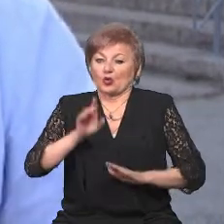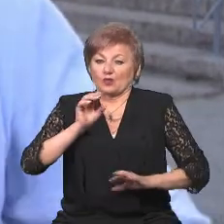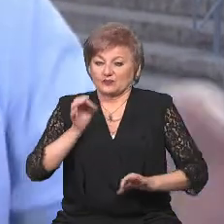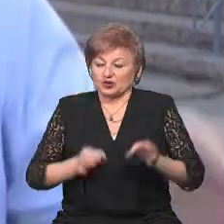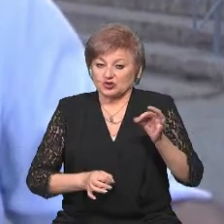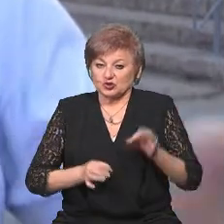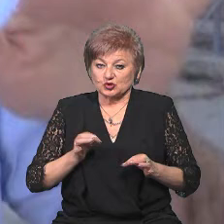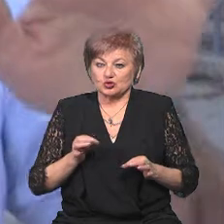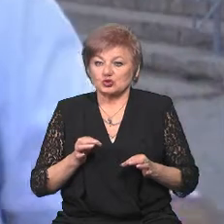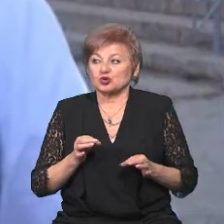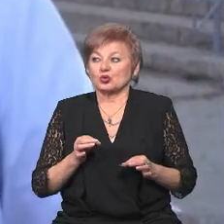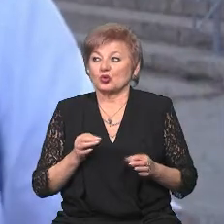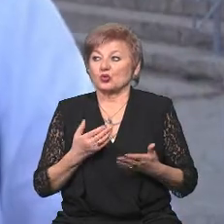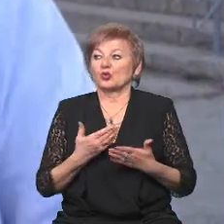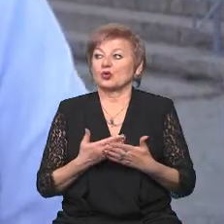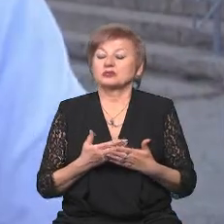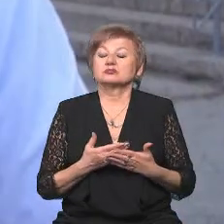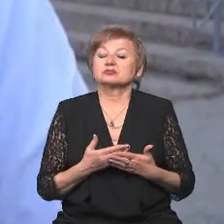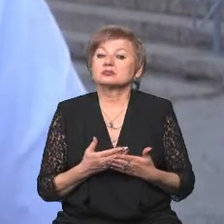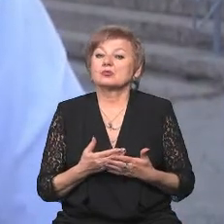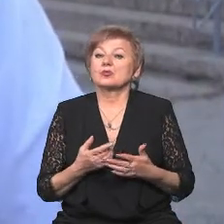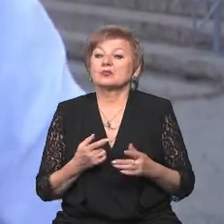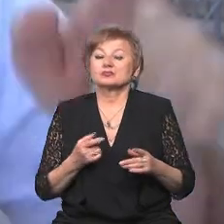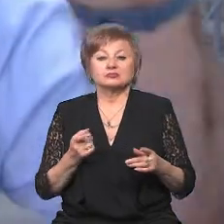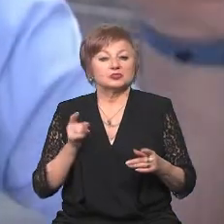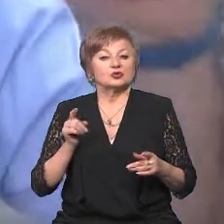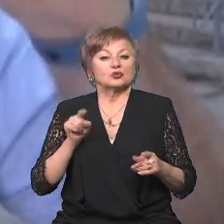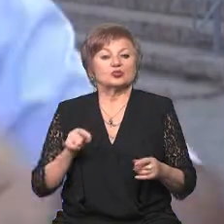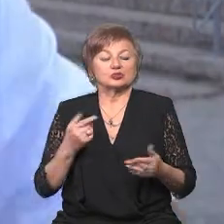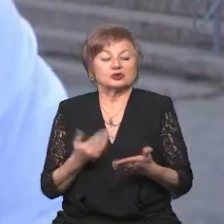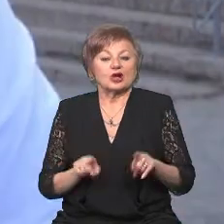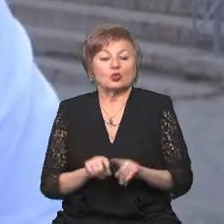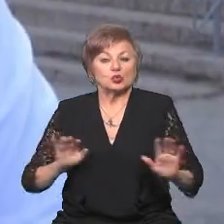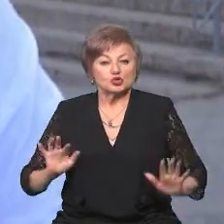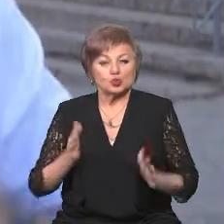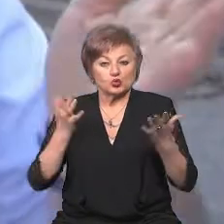є прецеденти на рівні місцевих судів. Такий же самий випадок відбувся в